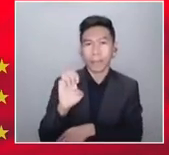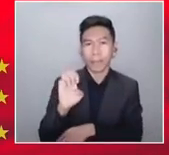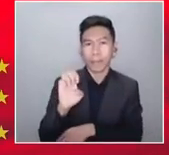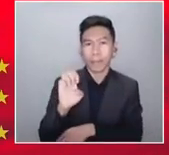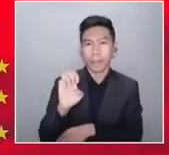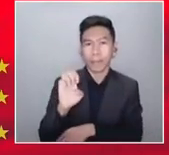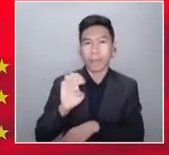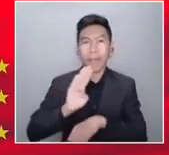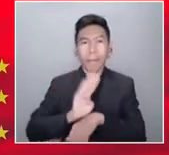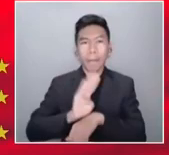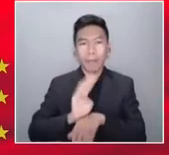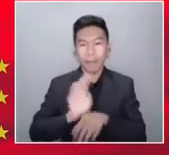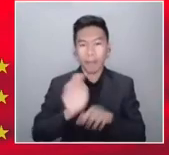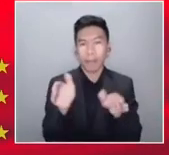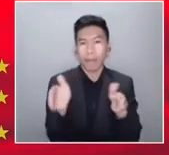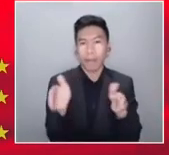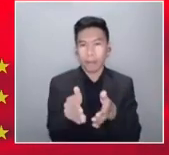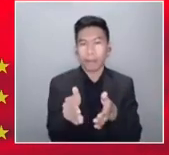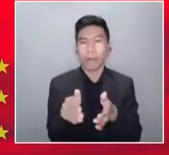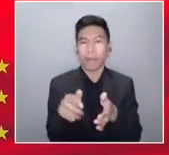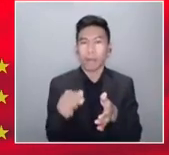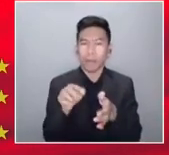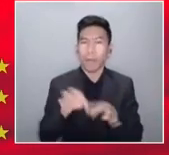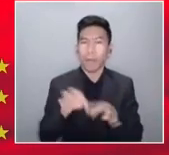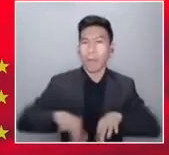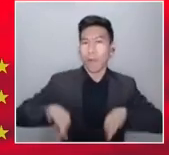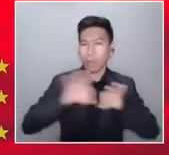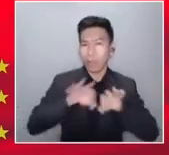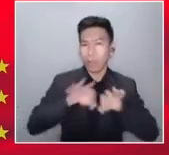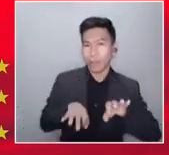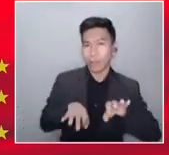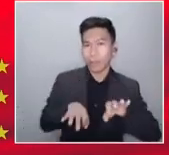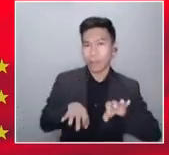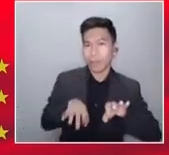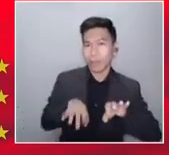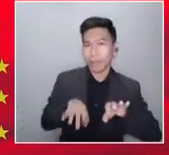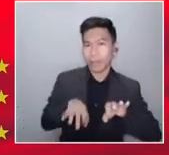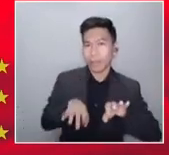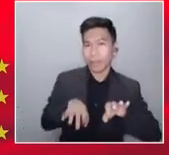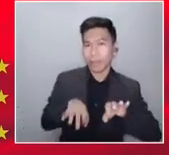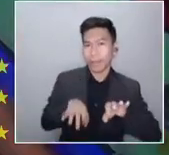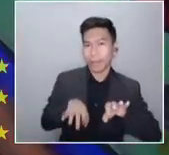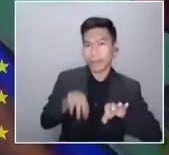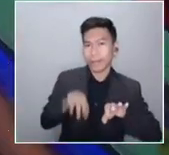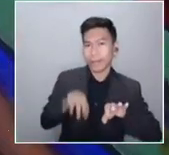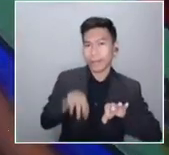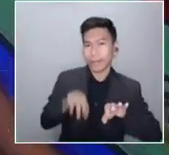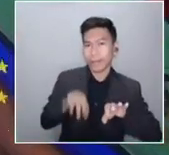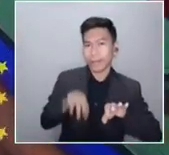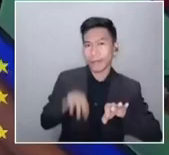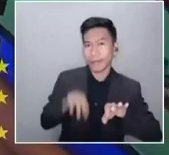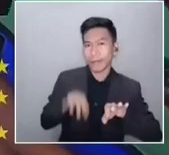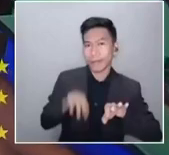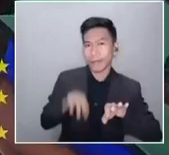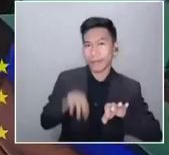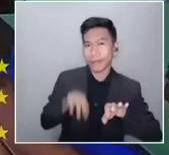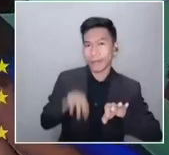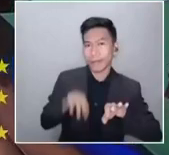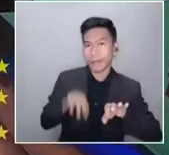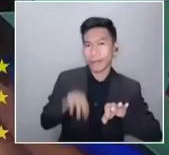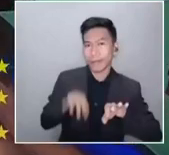over 90% of the businesses here in the country. Ano ho ang nakikita ninyong programa para po matulungan